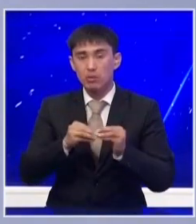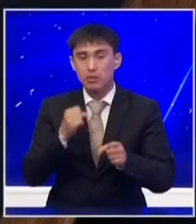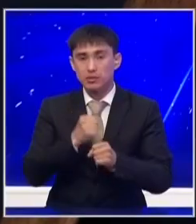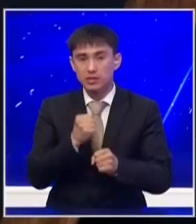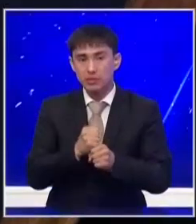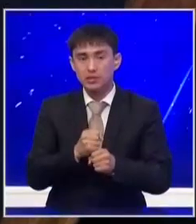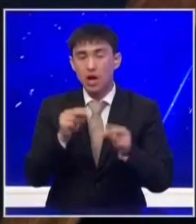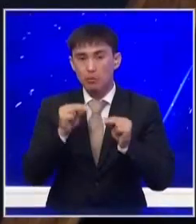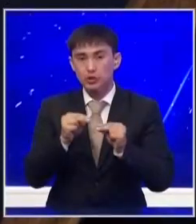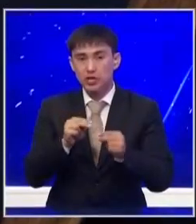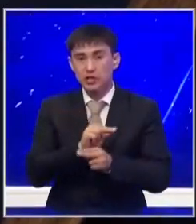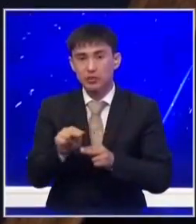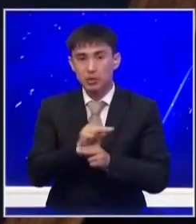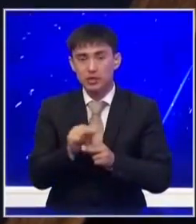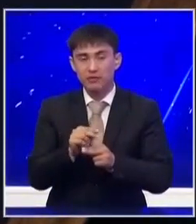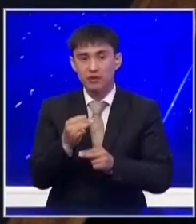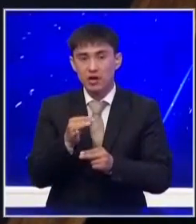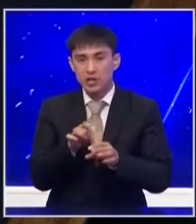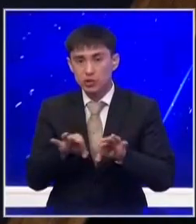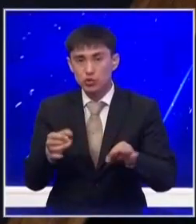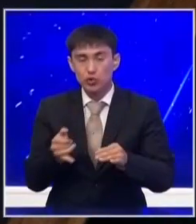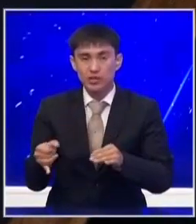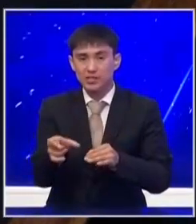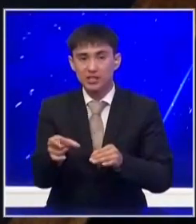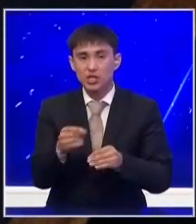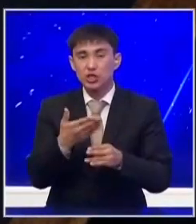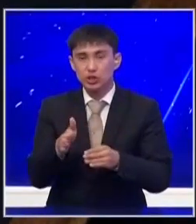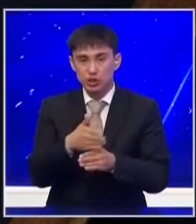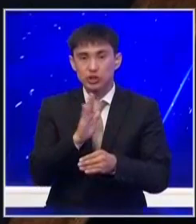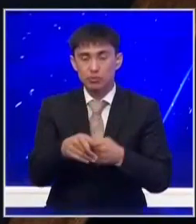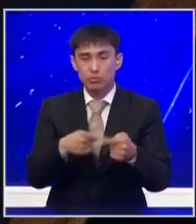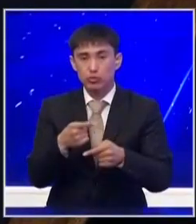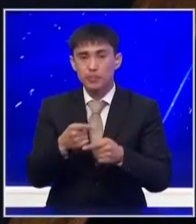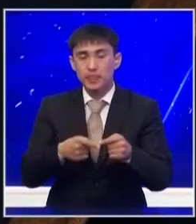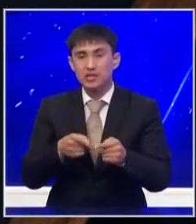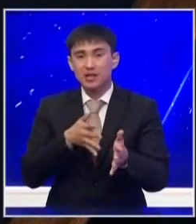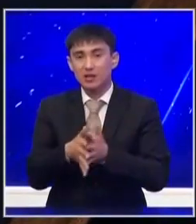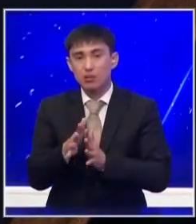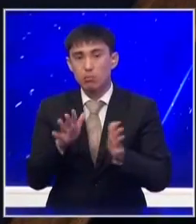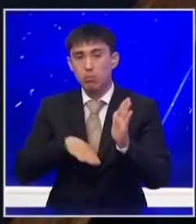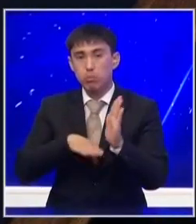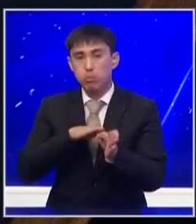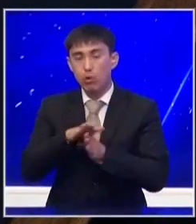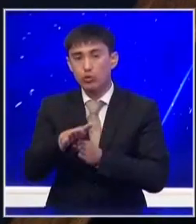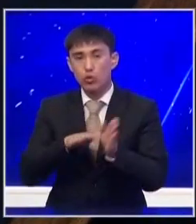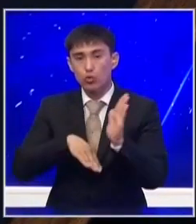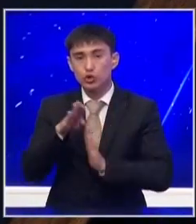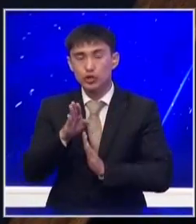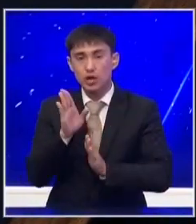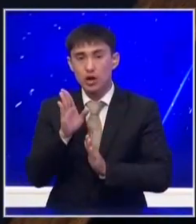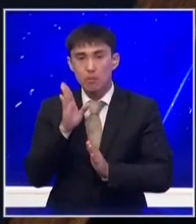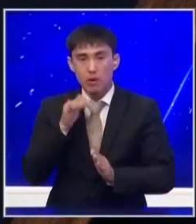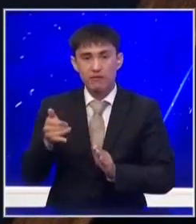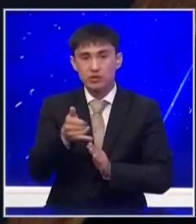занимается. Обещает отремонтировать ирригационные сети частично, поскольку затраты на полное улучшение поливной системы